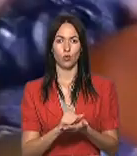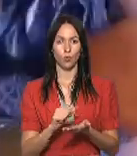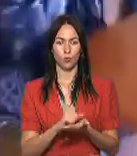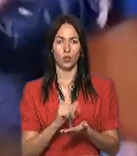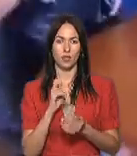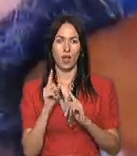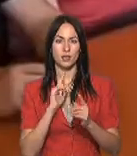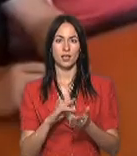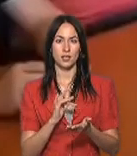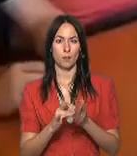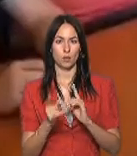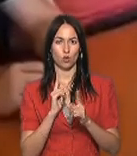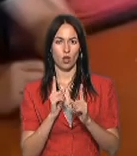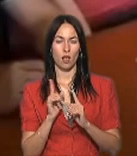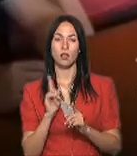відповіла Цубульник.